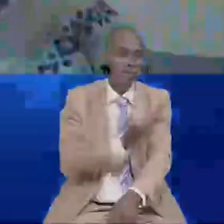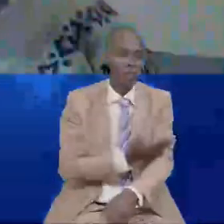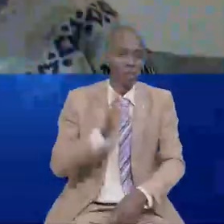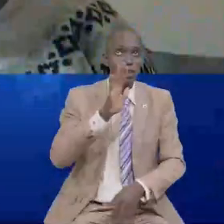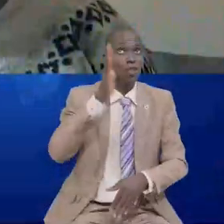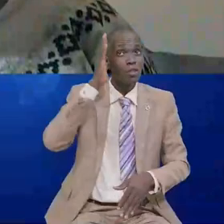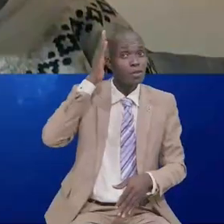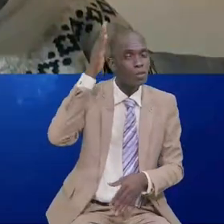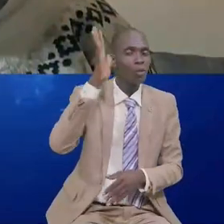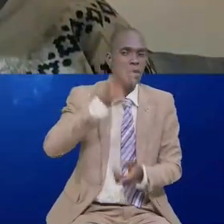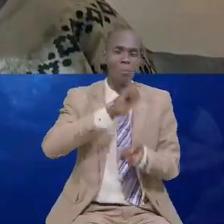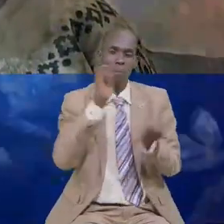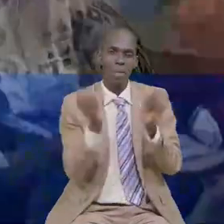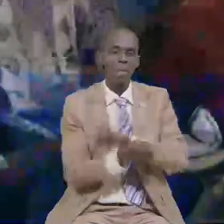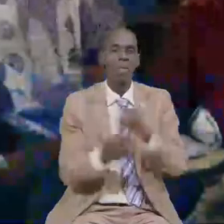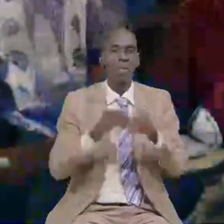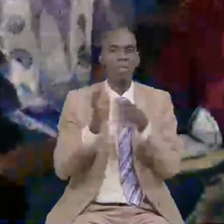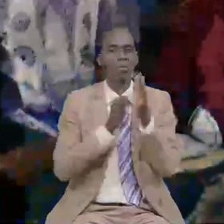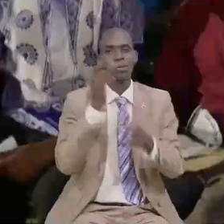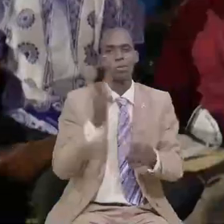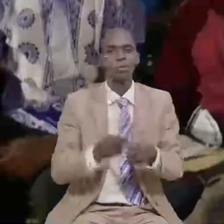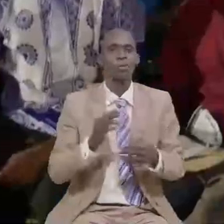ton destin va changer.